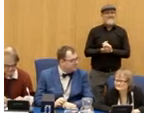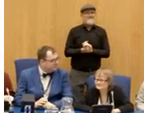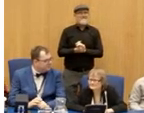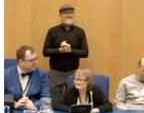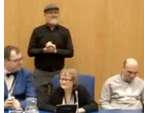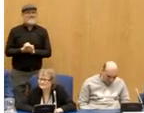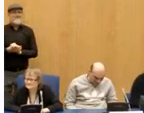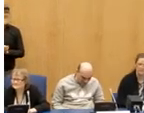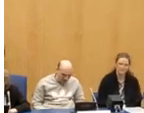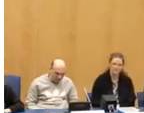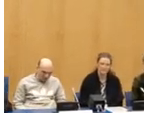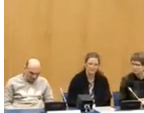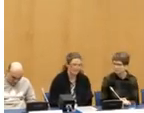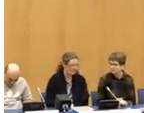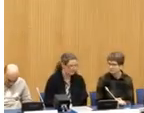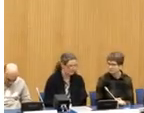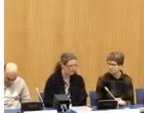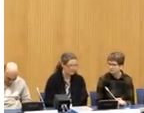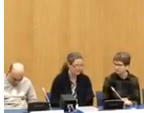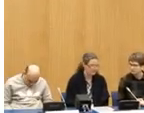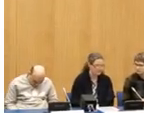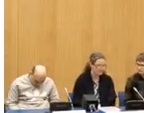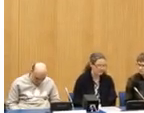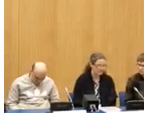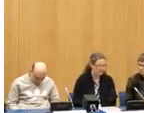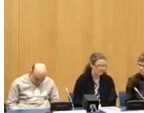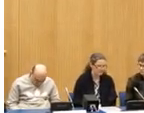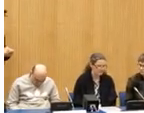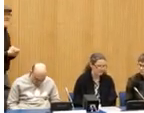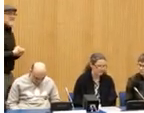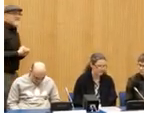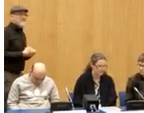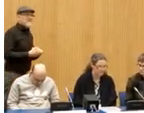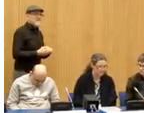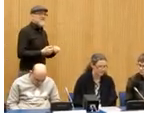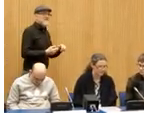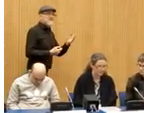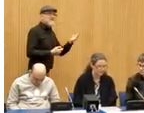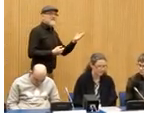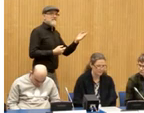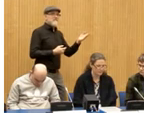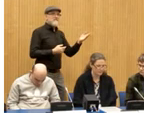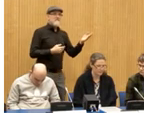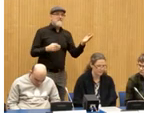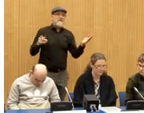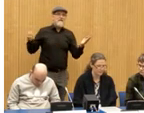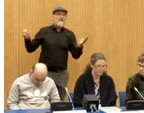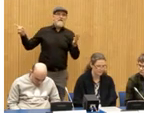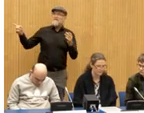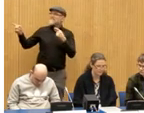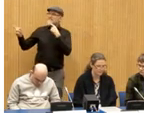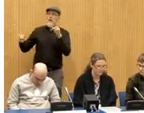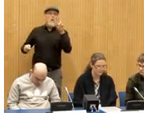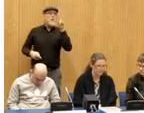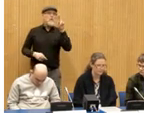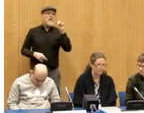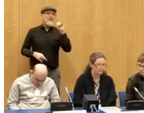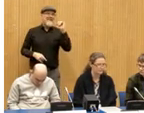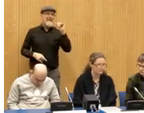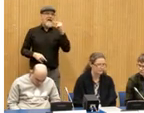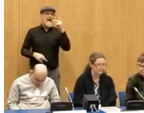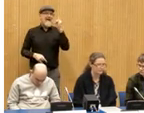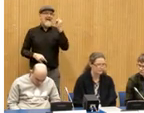Herzlichen Dank an meinen Kollegen Horst Alexander Finke von der Universität Kiel. Ich denke, er hat gut deutlich machen können, dass